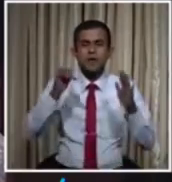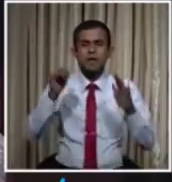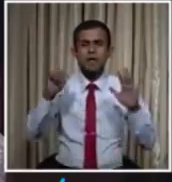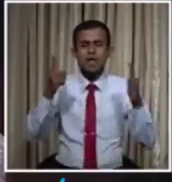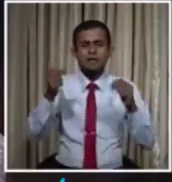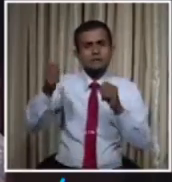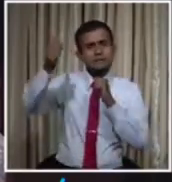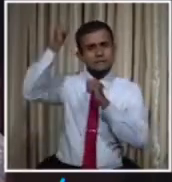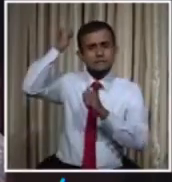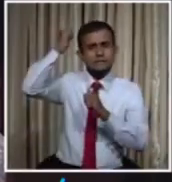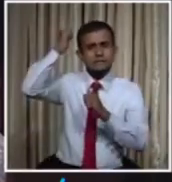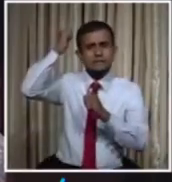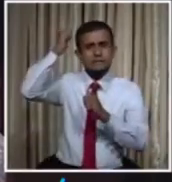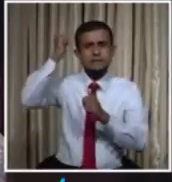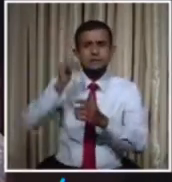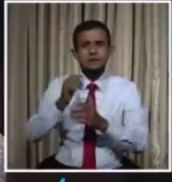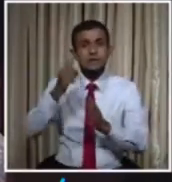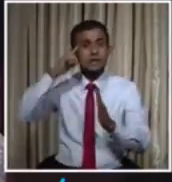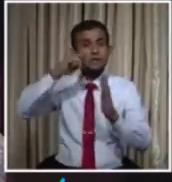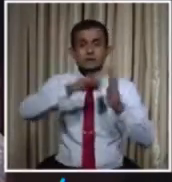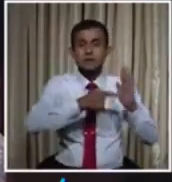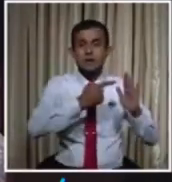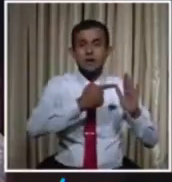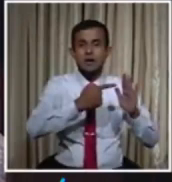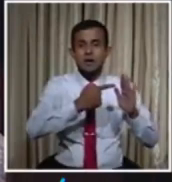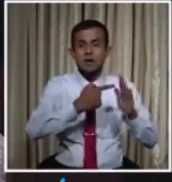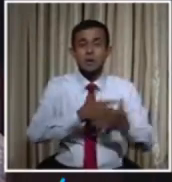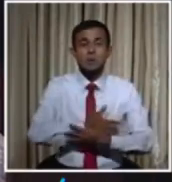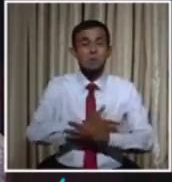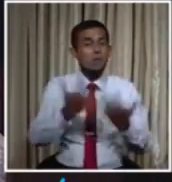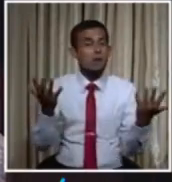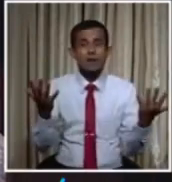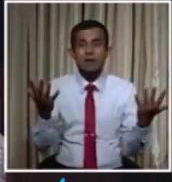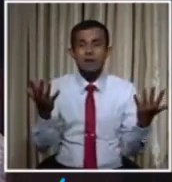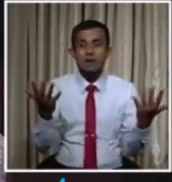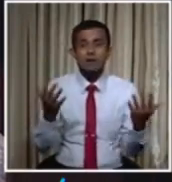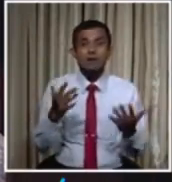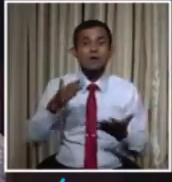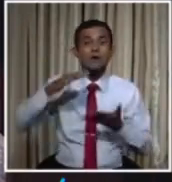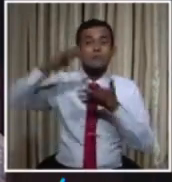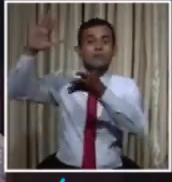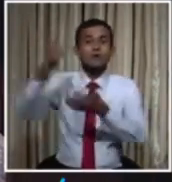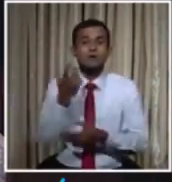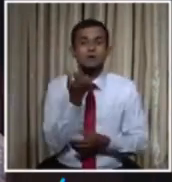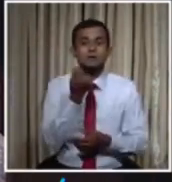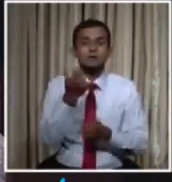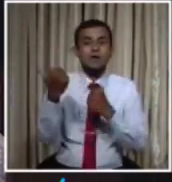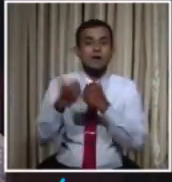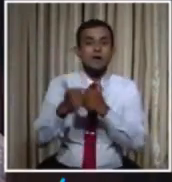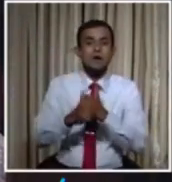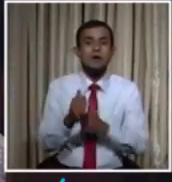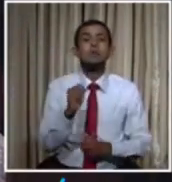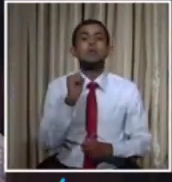70 දශකයේ ජපානයේ මහා දැවැන්ත අපනයන ආර්ථිකයක් නිර්මාණය කළේ